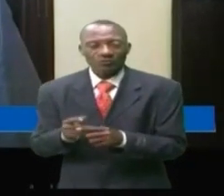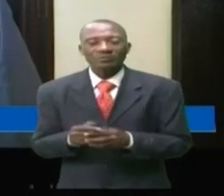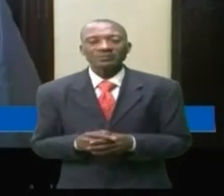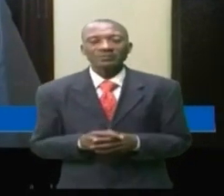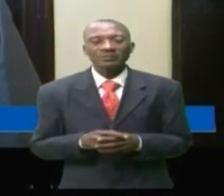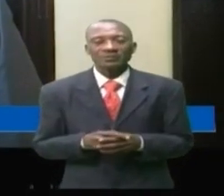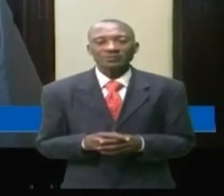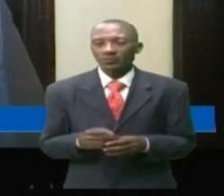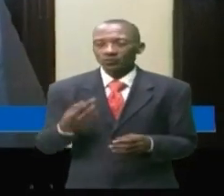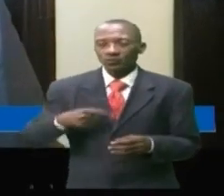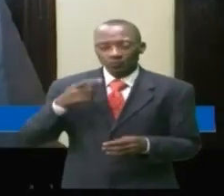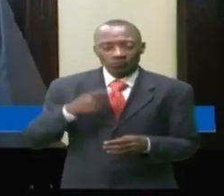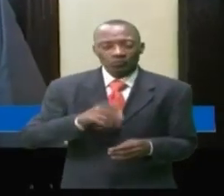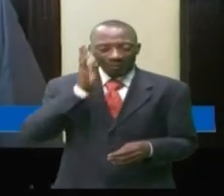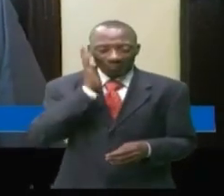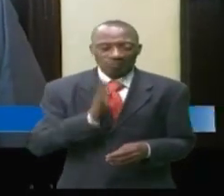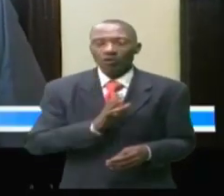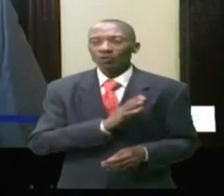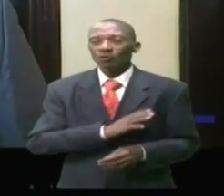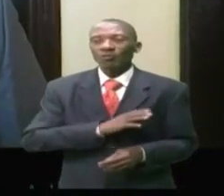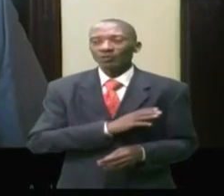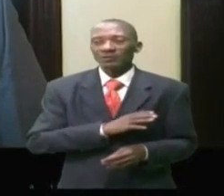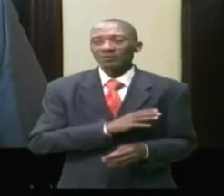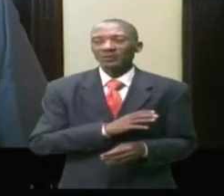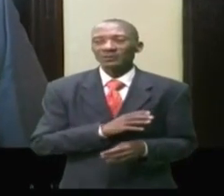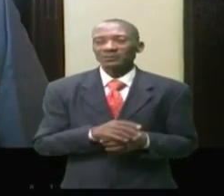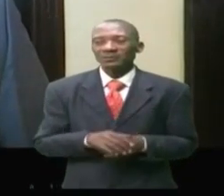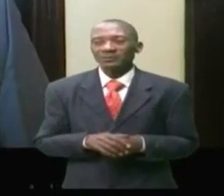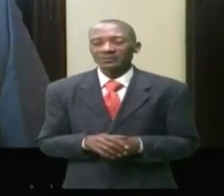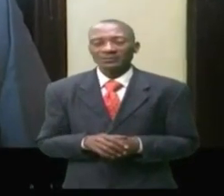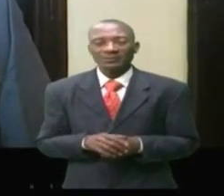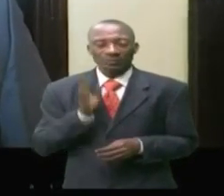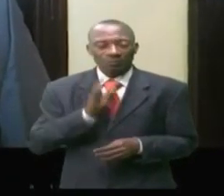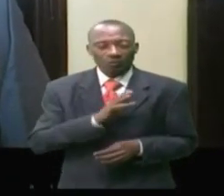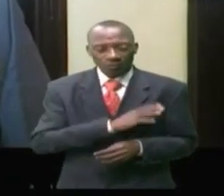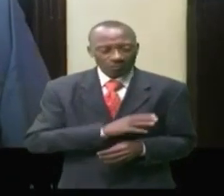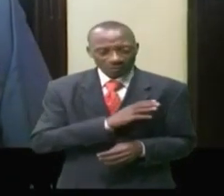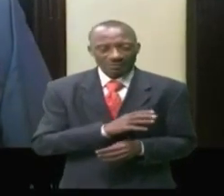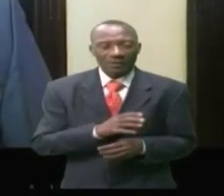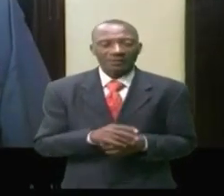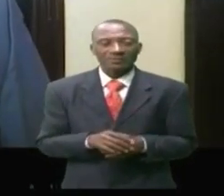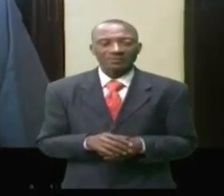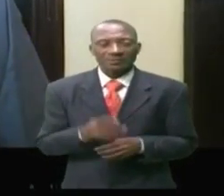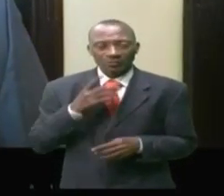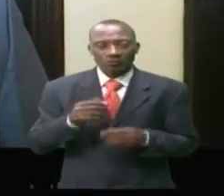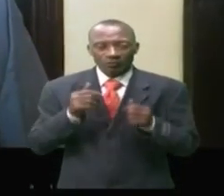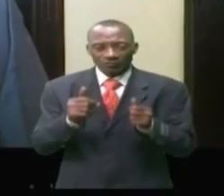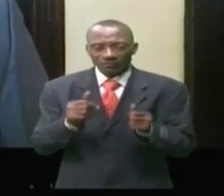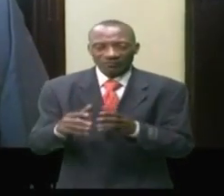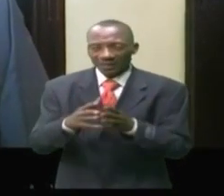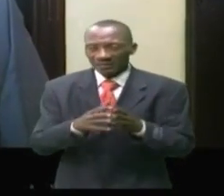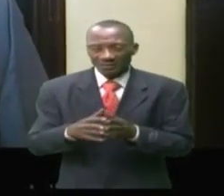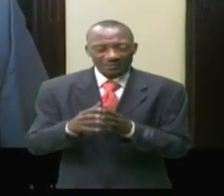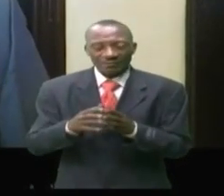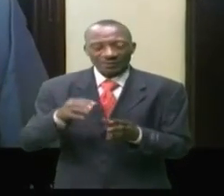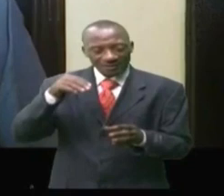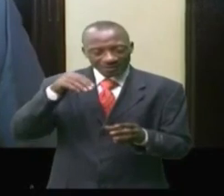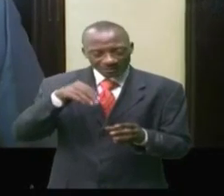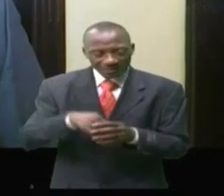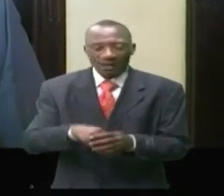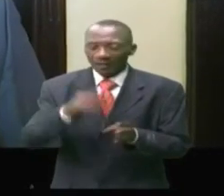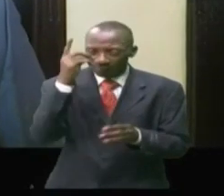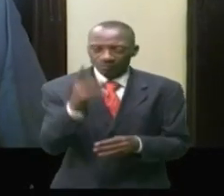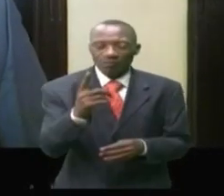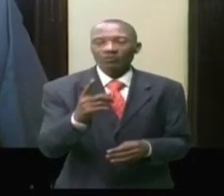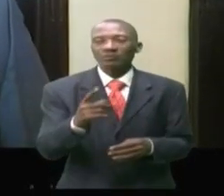comportement responsable, digne, et pour que tout se passe dans la paix, comme l'a toujours souligné le président de la République, son Excellence